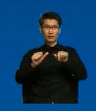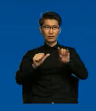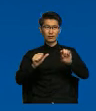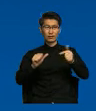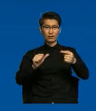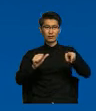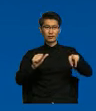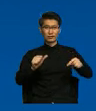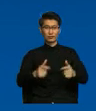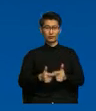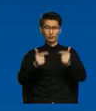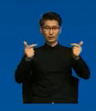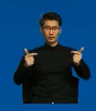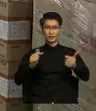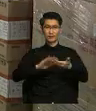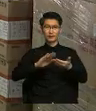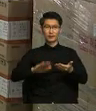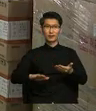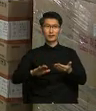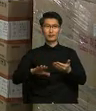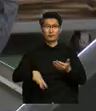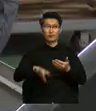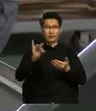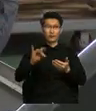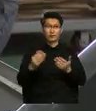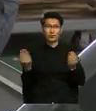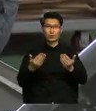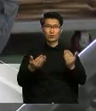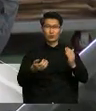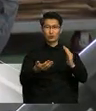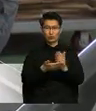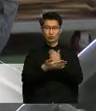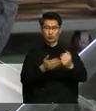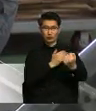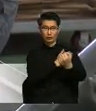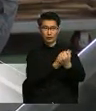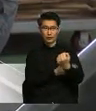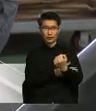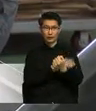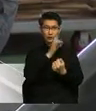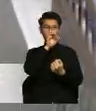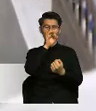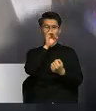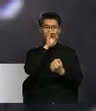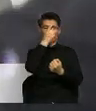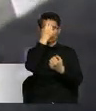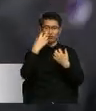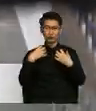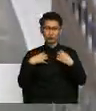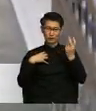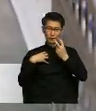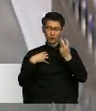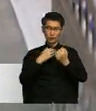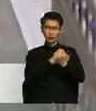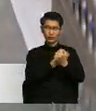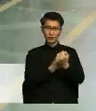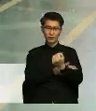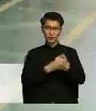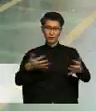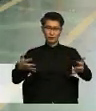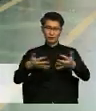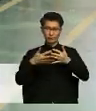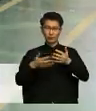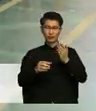거버넌스 활성화 분야입니다. 도는 먼저 노동 분권을 강화하기 위해 중앙정부와 근로감독권한 공유를 추진